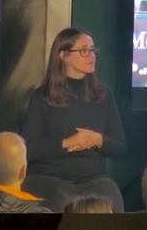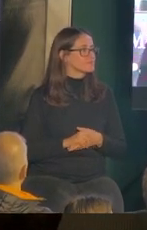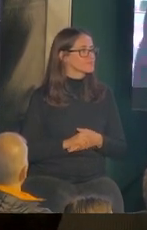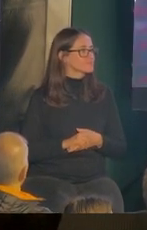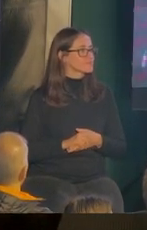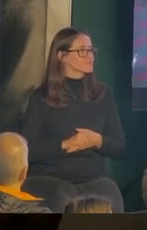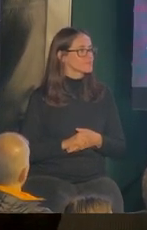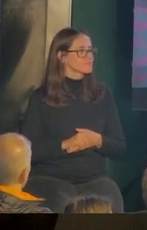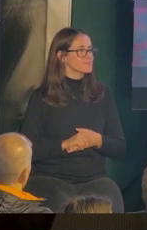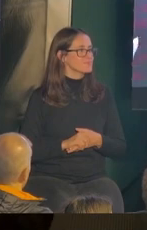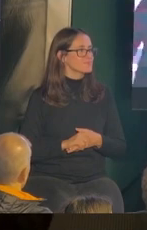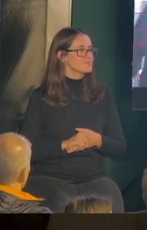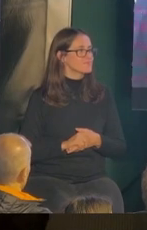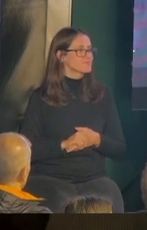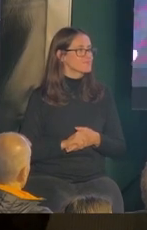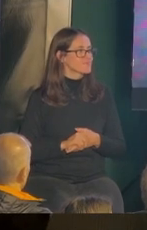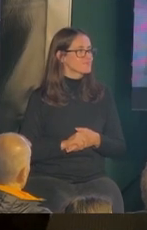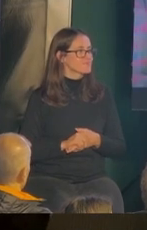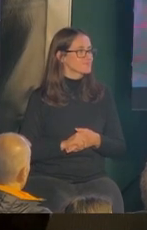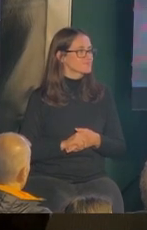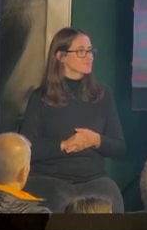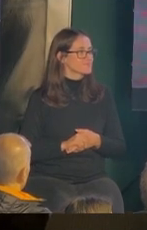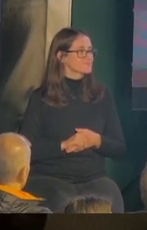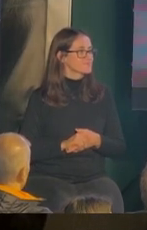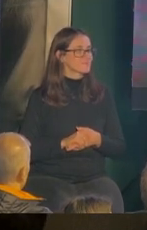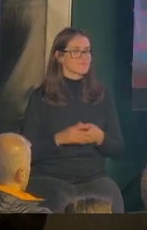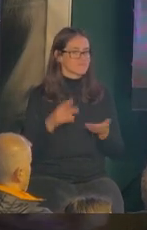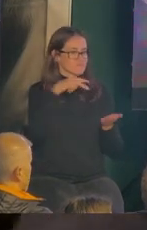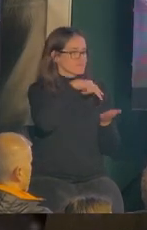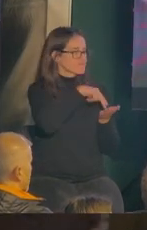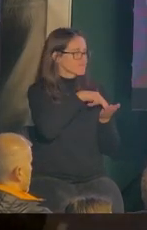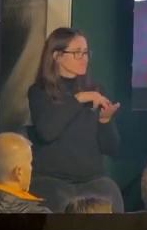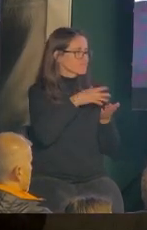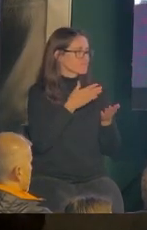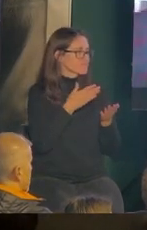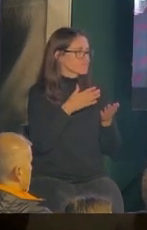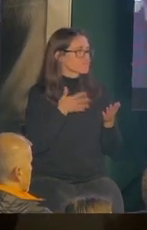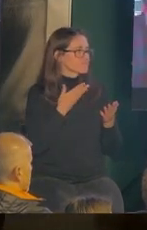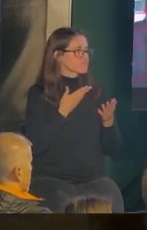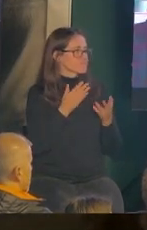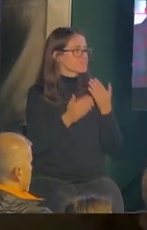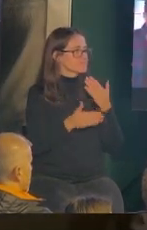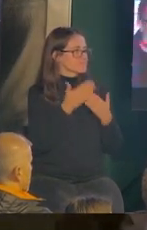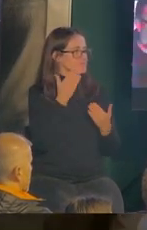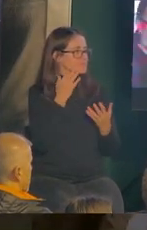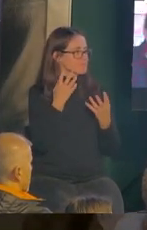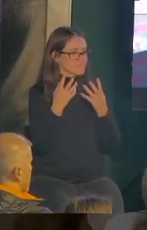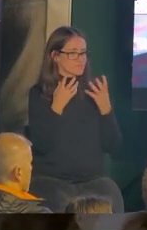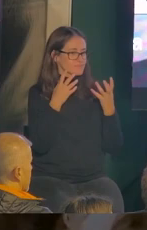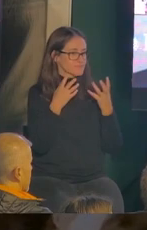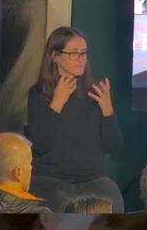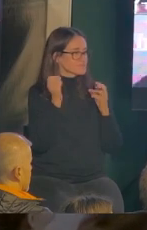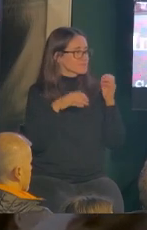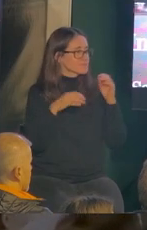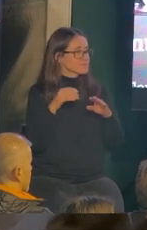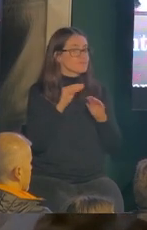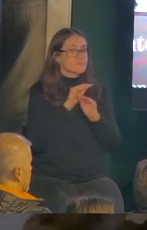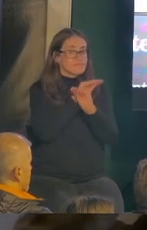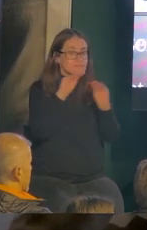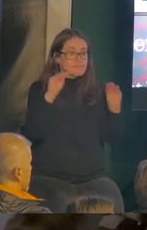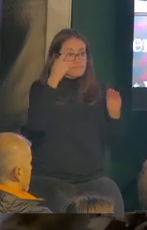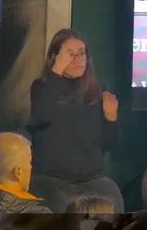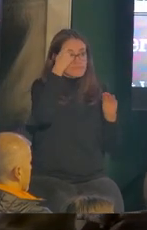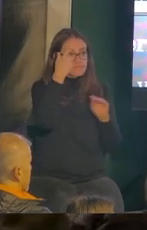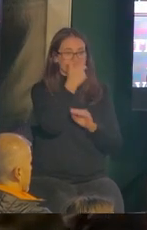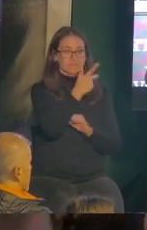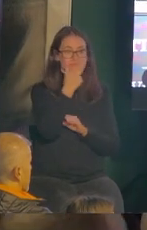Gràcies. Moltes gràcies a vosaltres. I ara ja sí, li donem pas perquè comenci la seva creació. I tot just abans us recordo que aquesta sessió queda